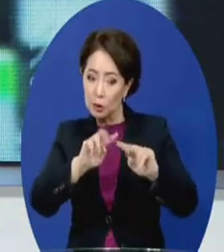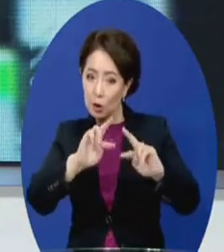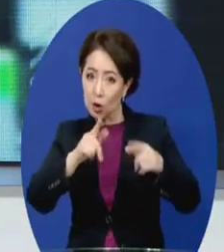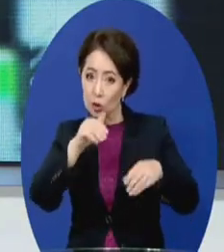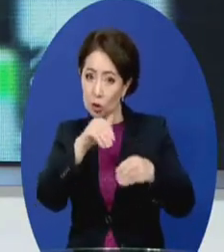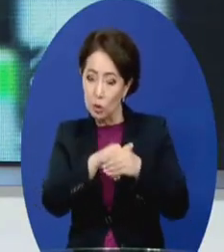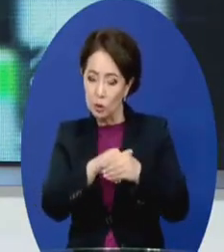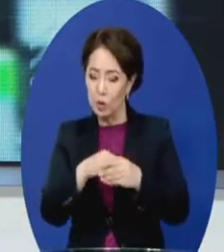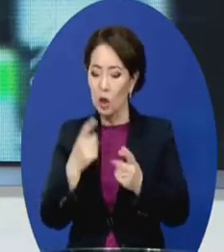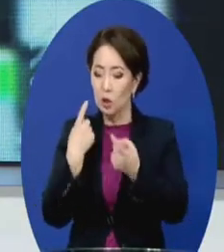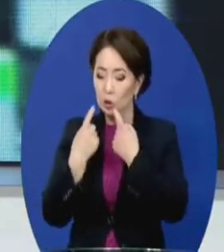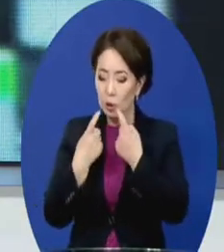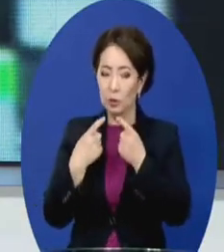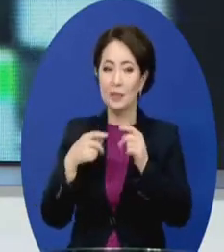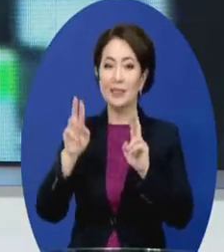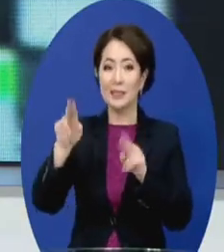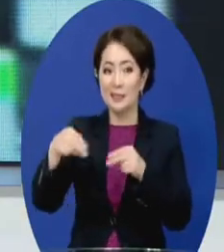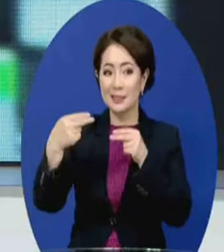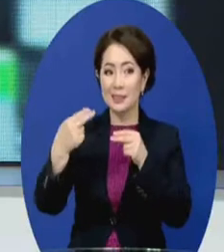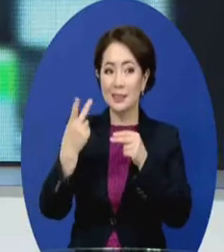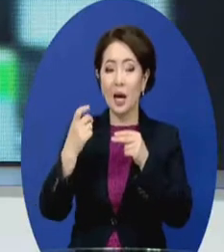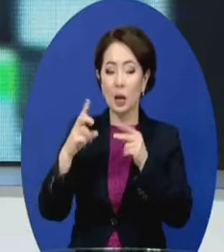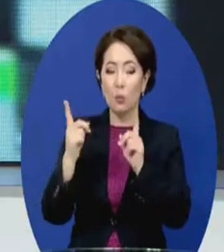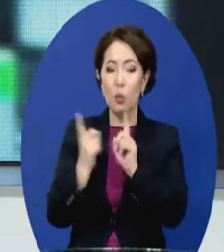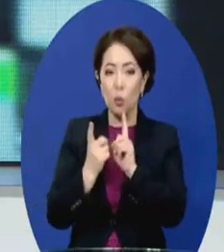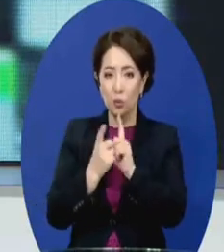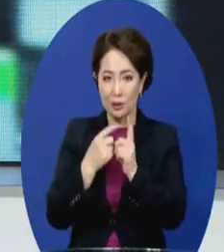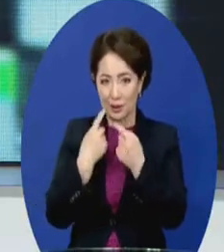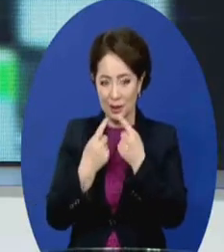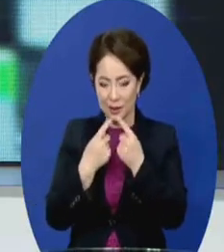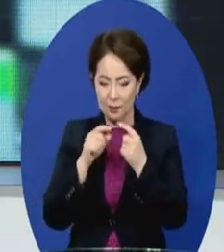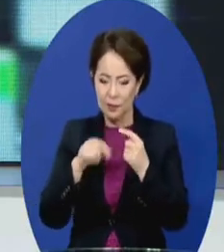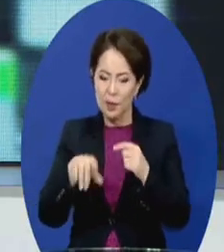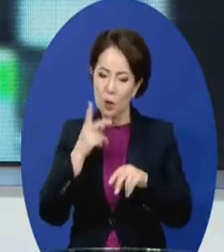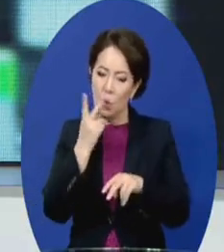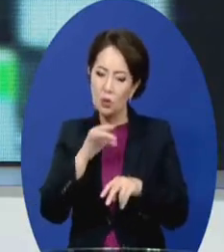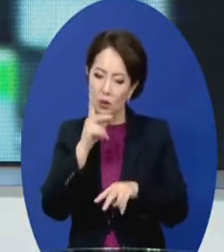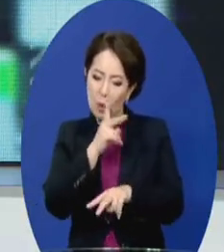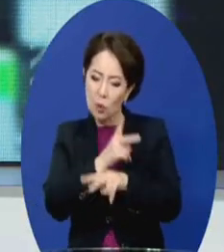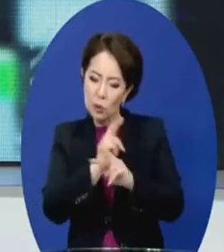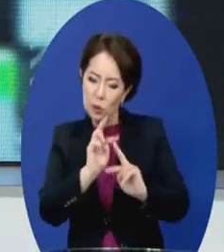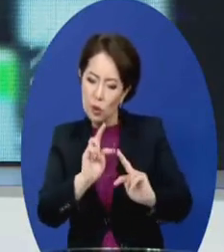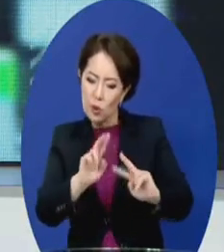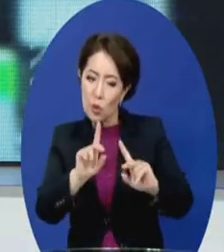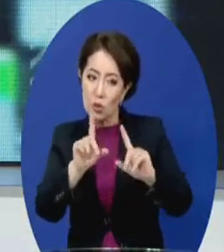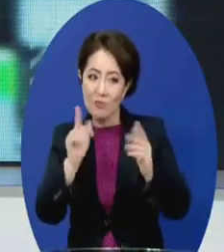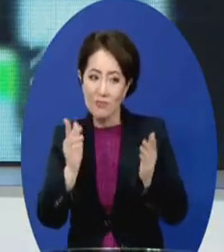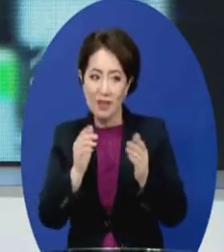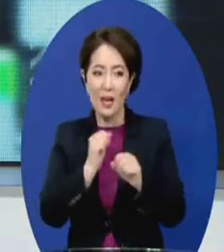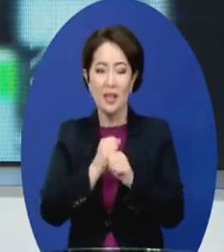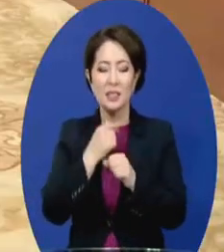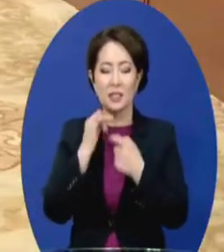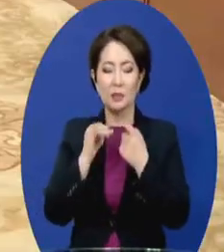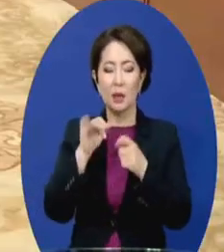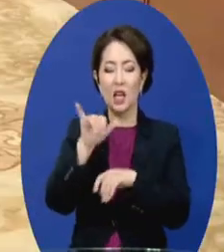загвар зөвлөлдөх цахимлцалт боллоо. Үндсэн хуулийн нэмэлт өөрчлөлтийг хэрэгжүүлэх ажил эд өрнөж байгааг Улсын хурлын дарга онцлсан юм.